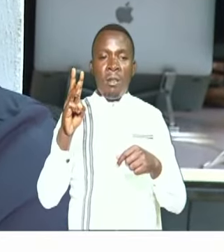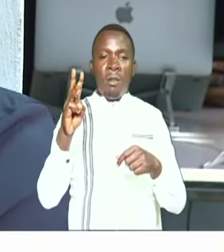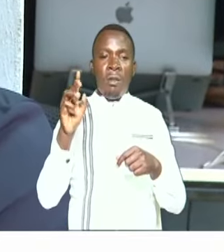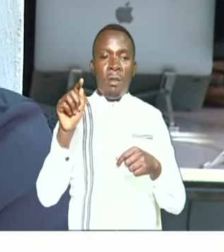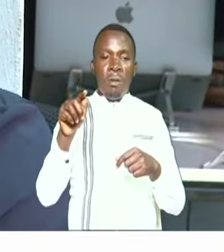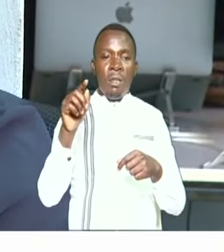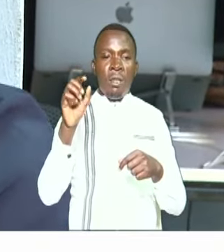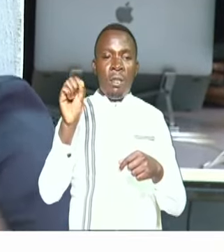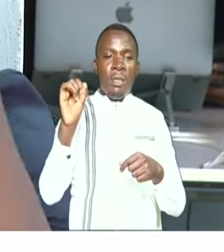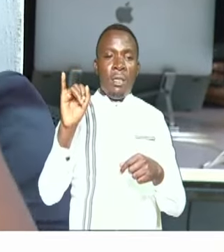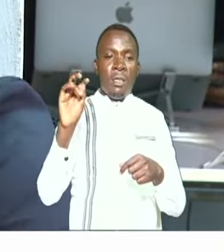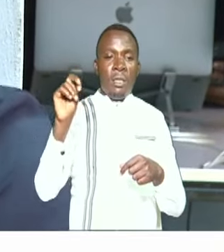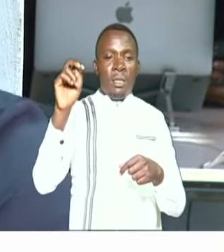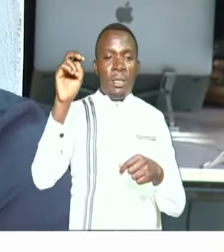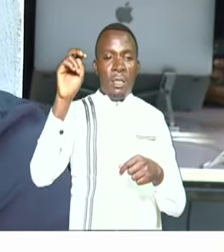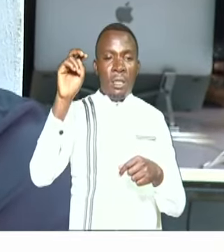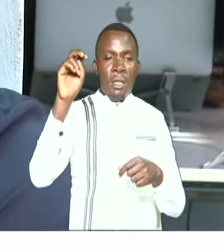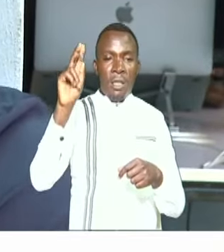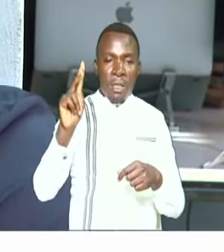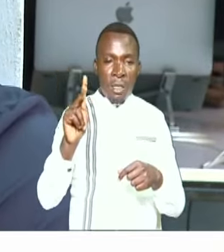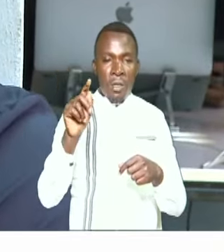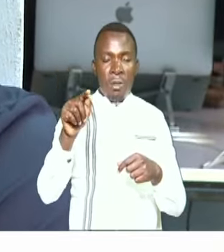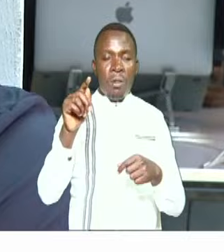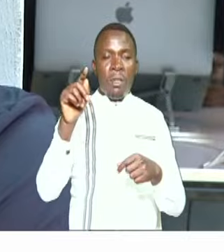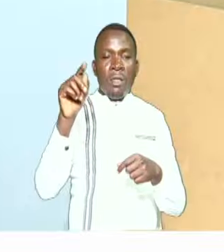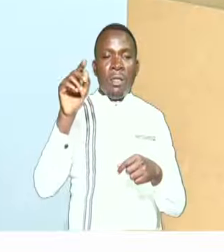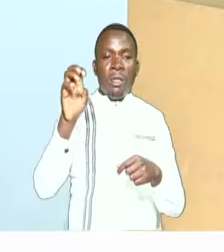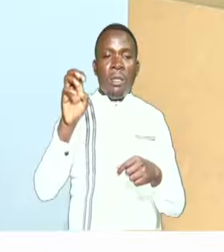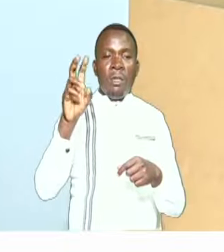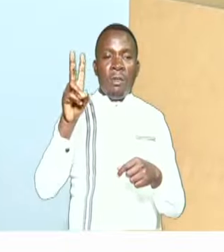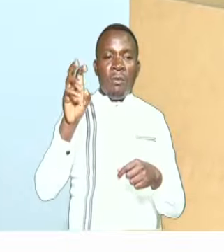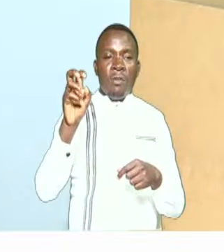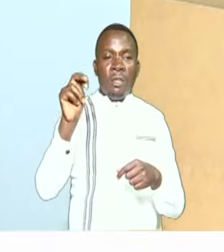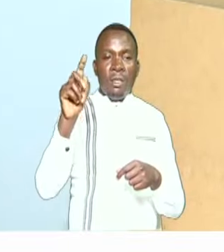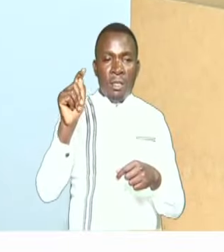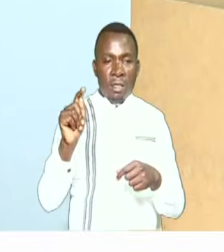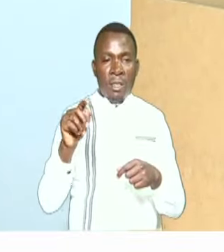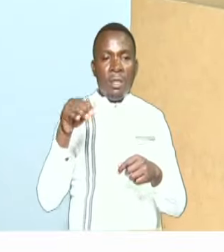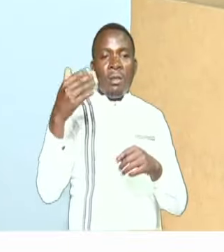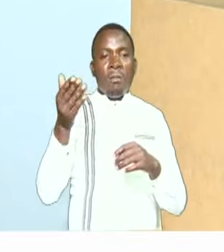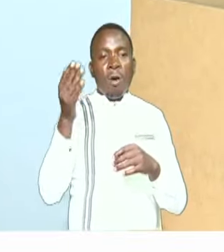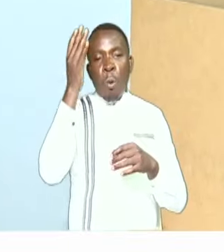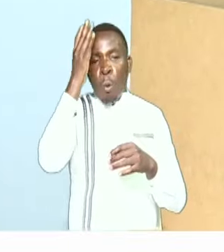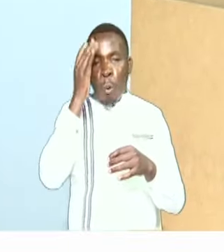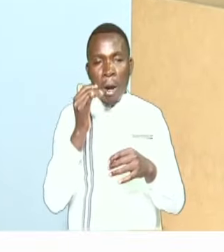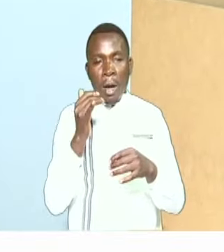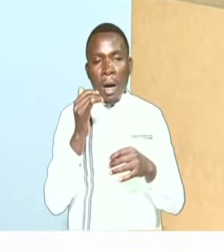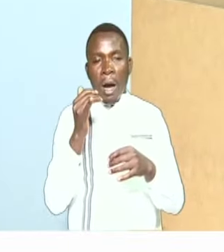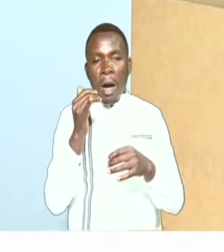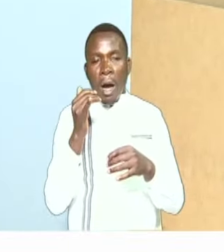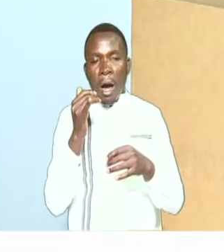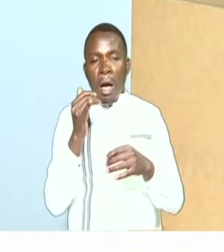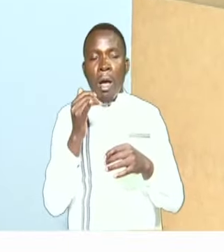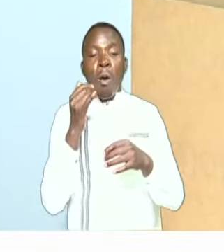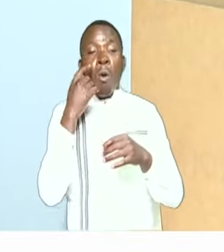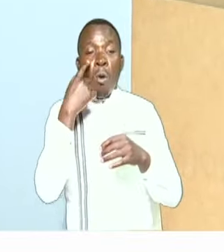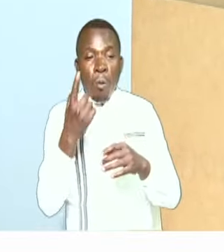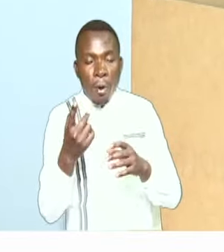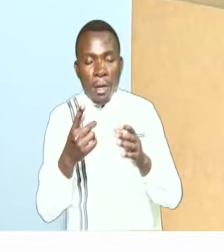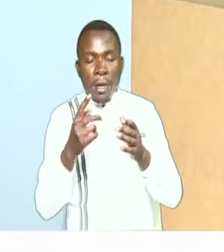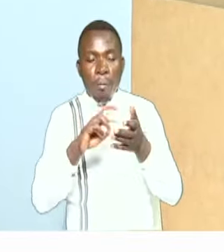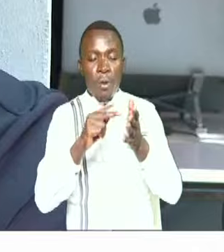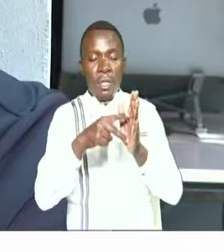www.sync.events ukatubona gahunda zose zihari uburyo ushobora kuba zitabi ukimara kubona umushinga wanyu utsinze wiyumvisha ute icyo